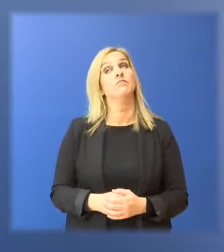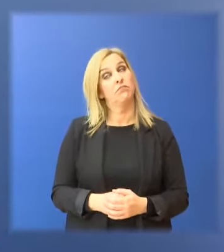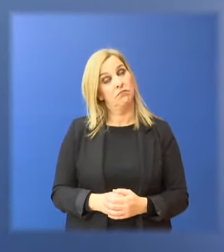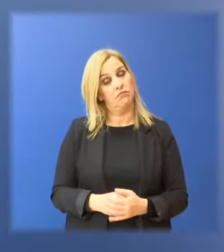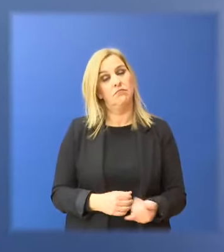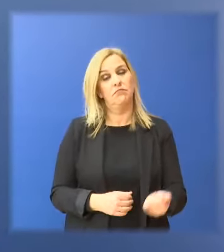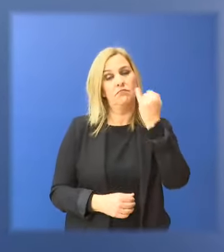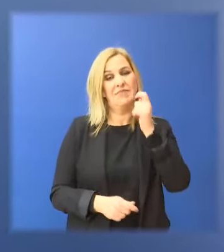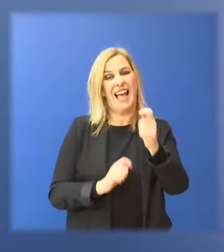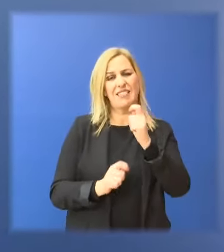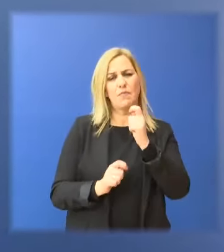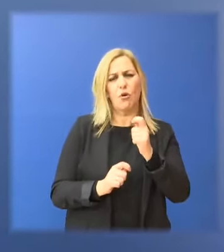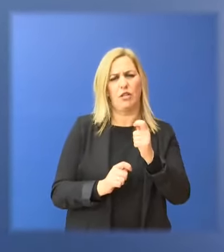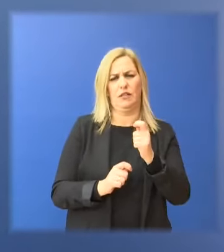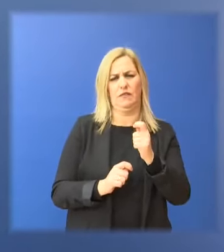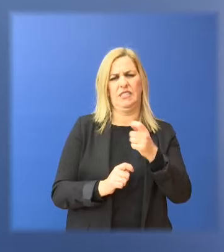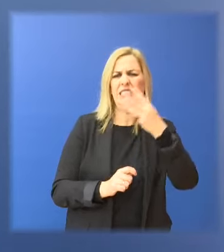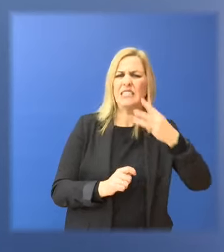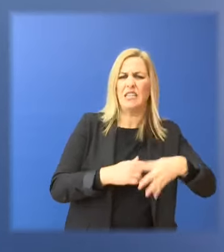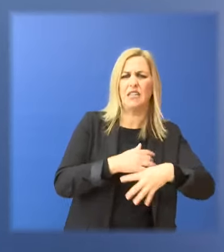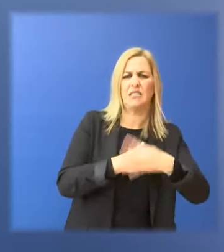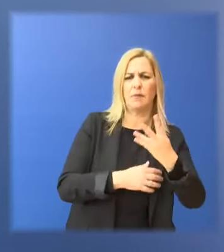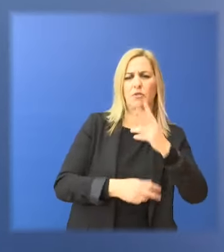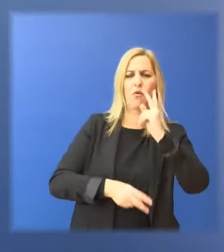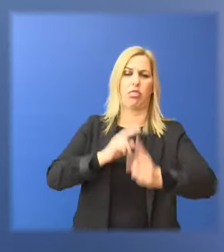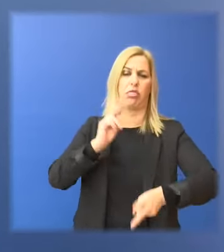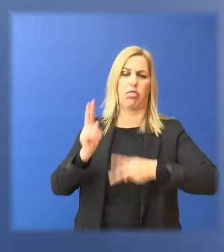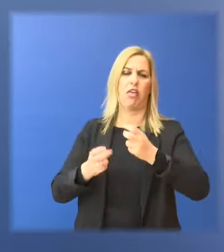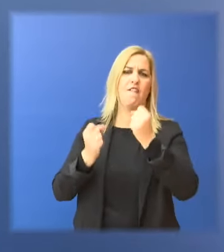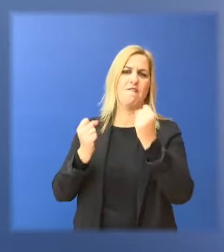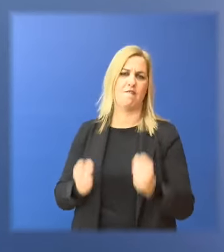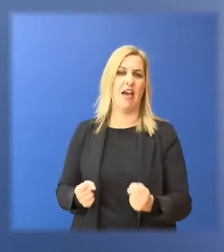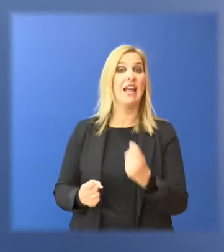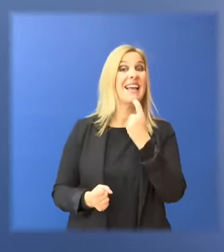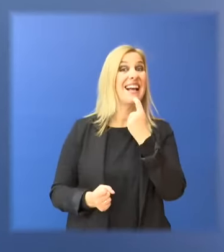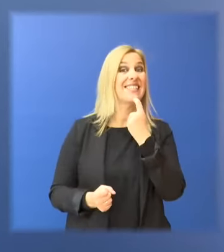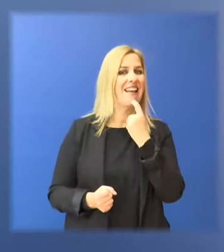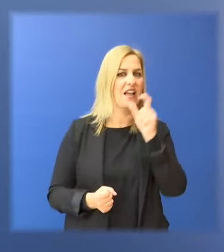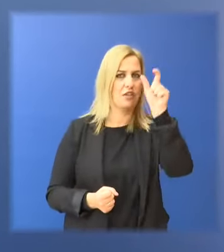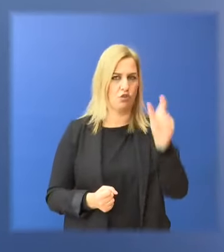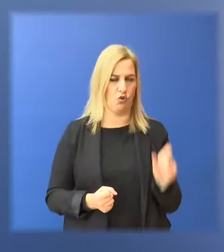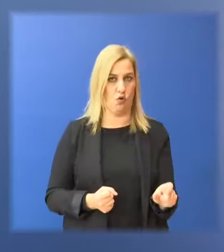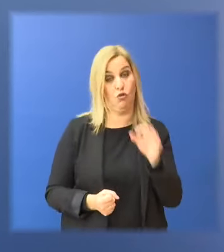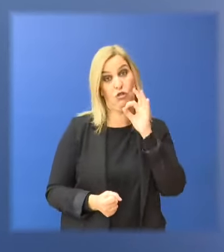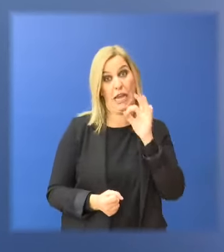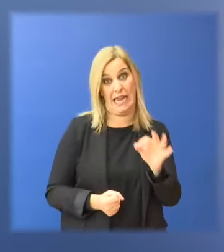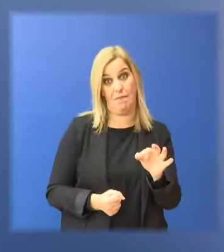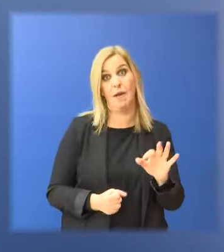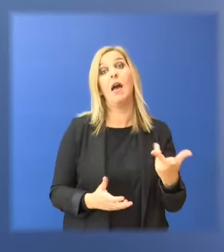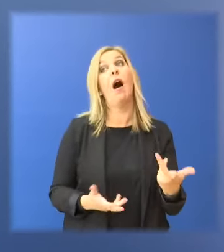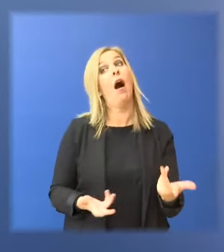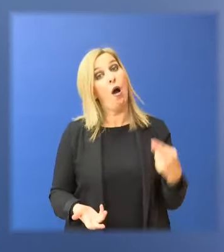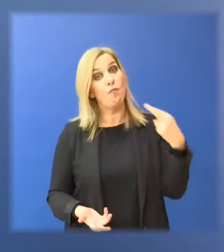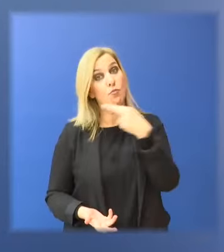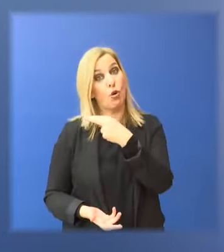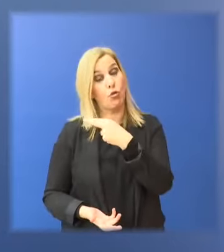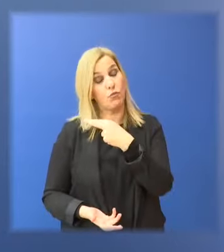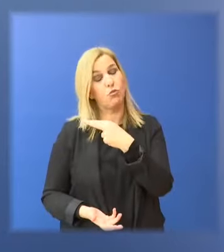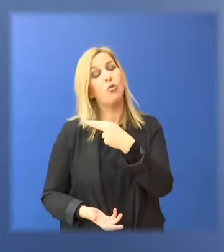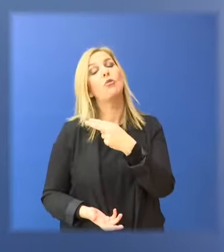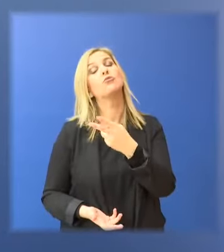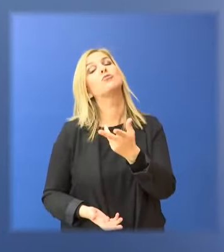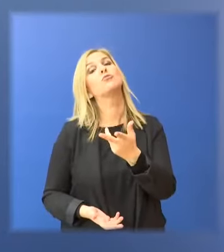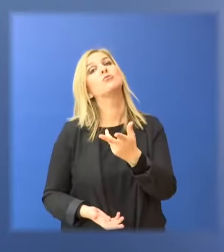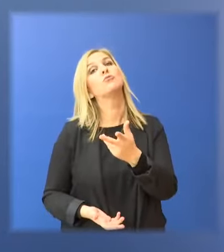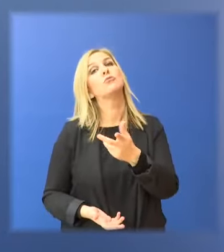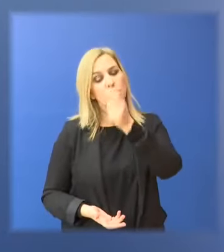εξωματική αντιπολίτευση και το ΠΑΣΟΚ. Μάλιστα, ο κ. Κασελάκη σε μια ανακοίνωσή του είπε ότι παραδέχθηκε ο Πρωθυπουργός την αποτυχία του και δεν